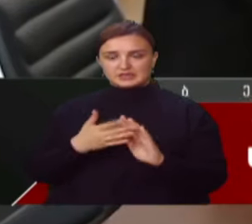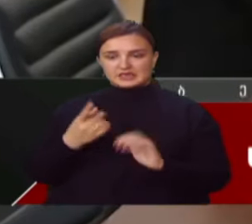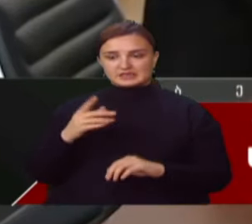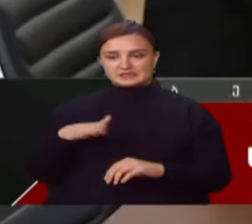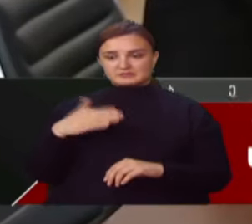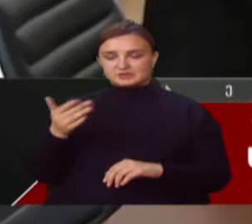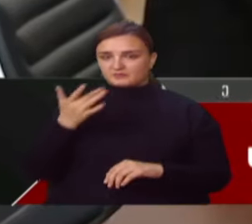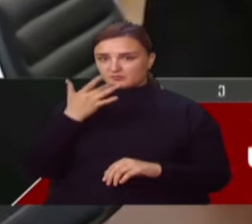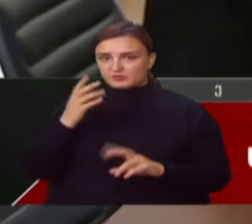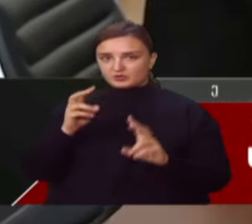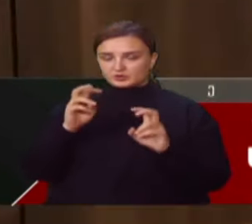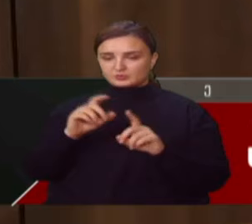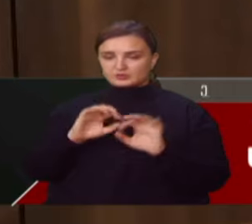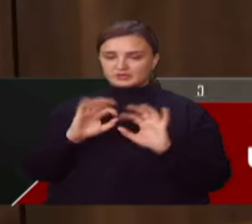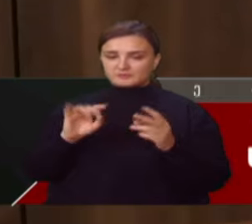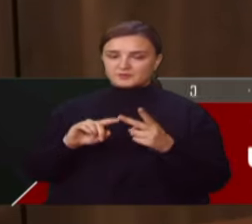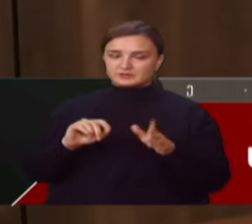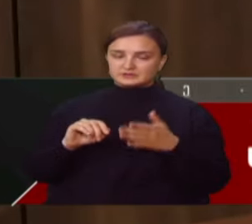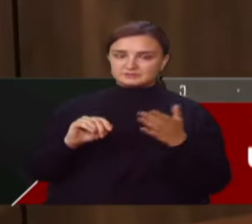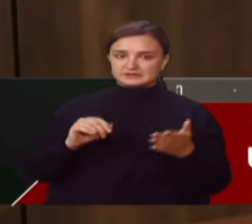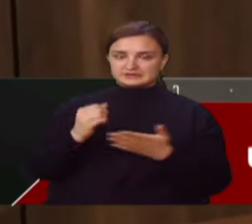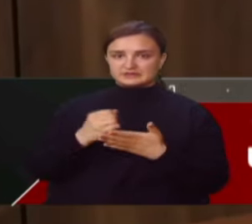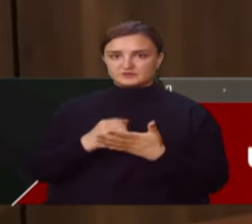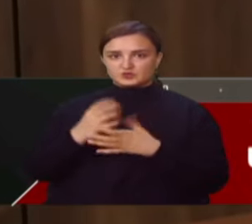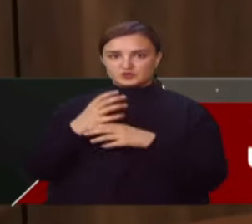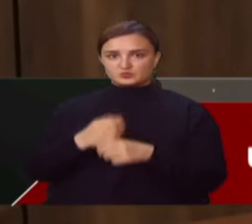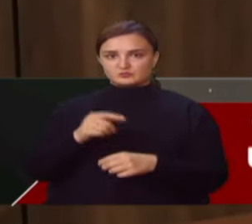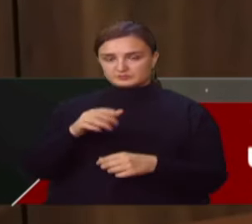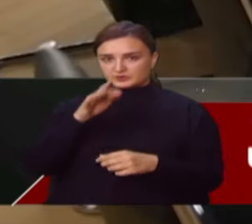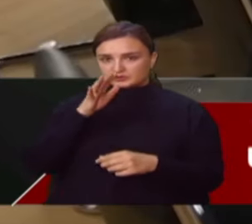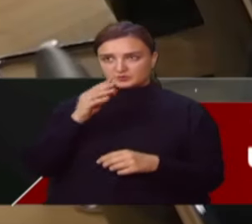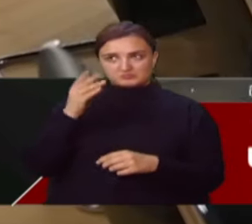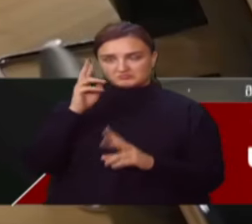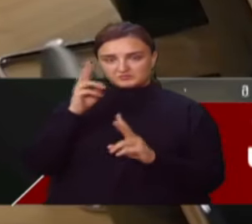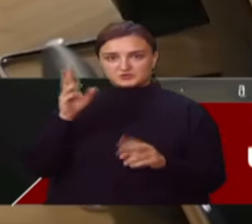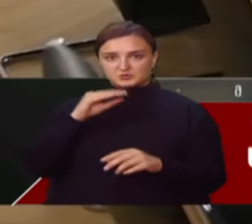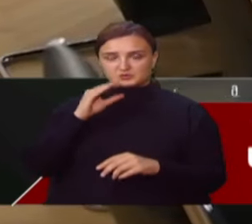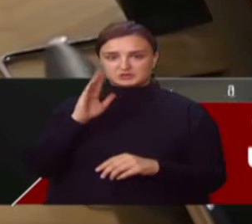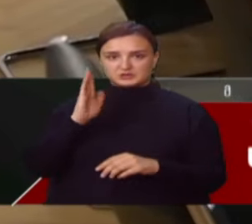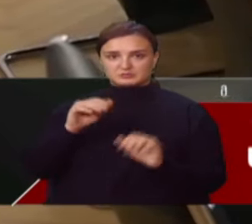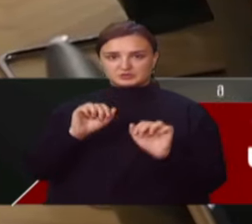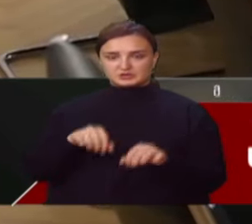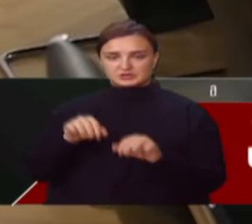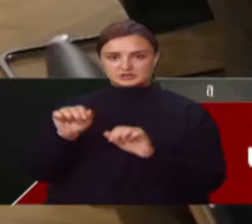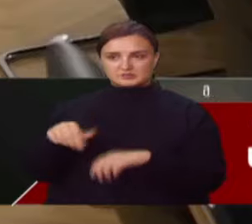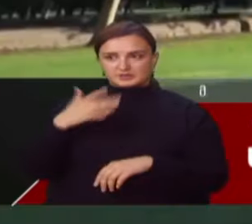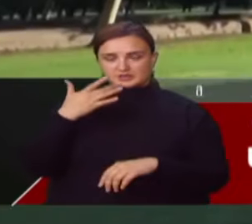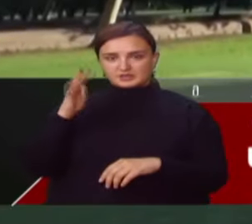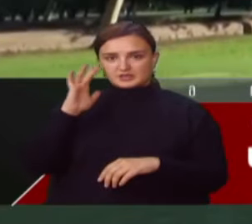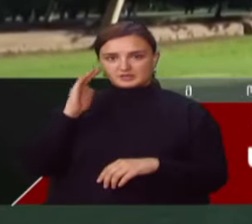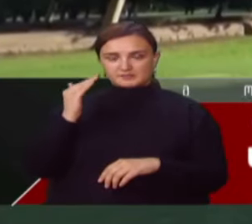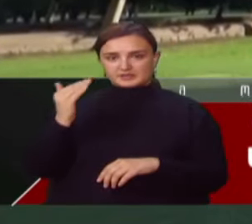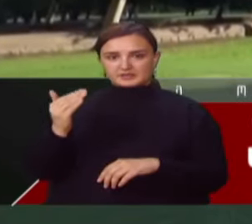მხრივ პოლიტიკური განცხადებების, მეორეს მხრივ კი სავიზო შეზღუდვების ფონზე. უცნობია, როდის გახდება შესაძლებელი ამერიკის